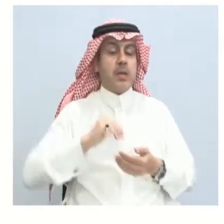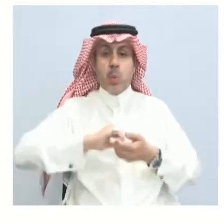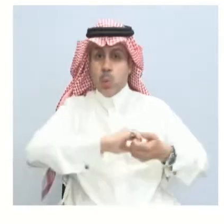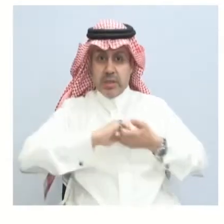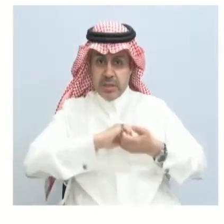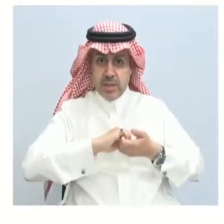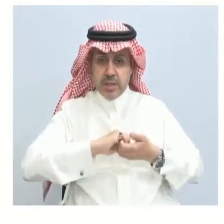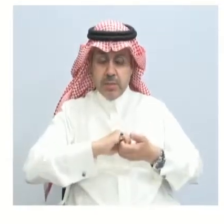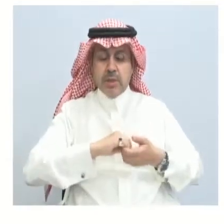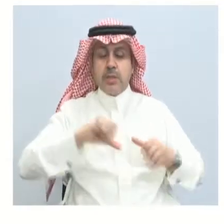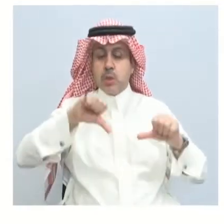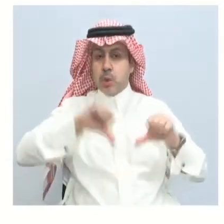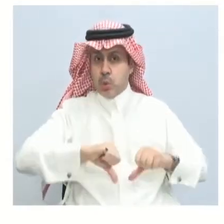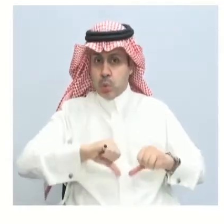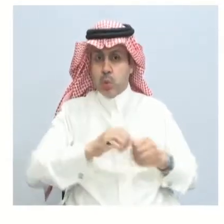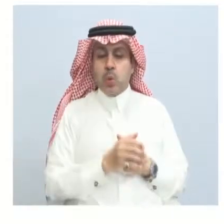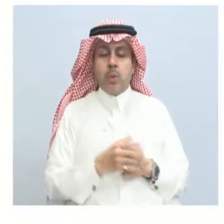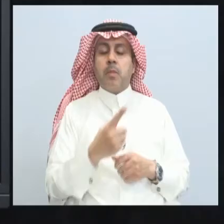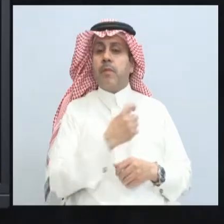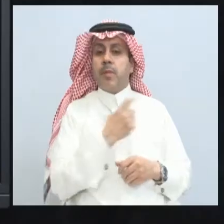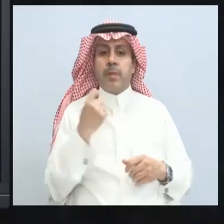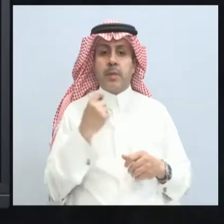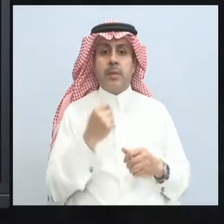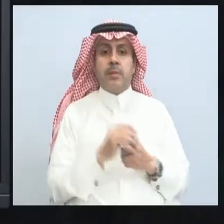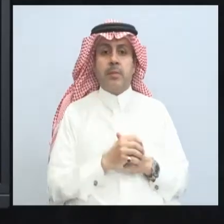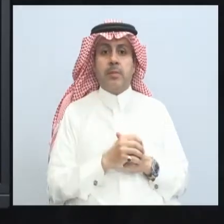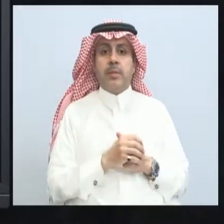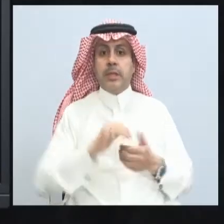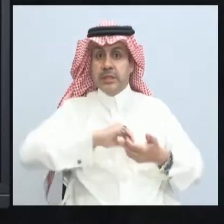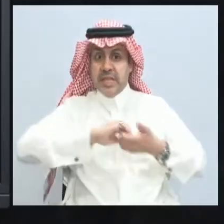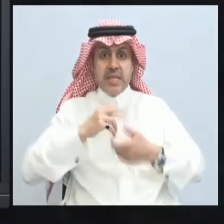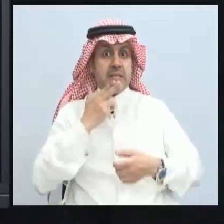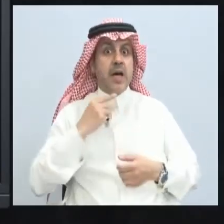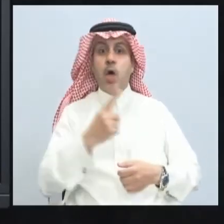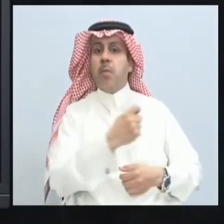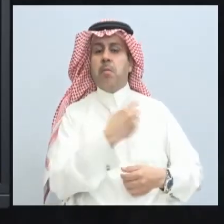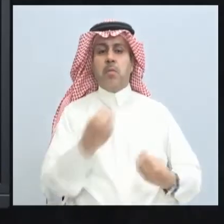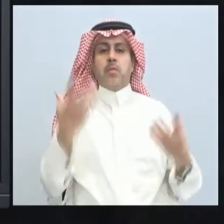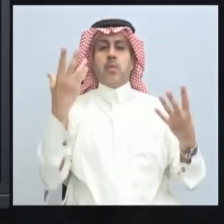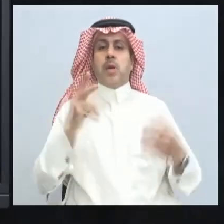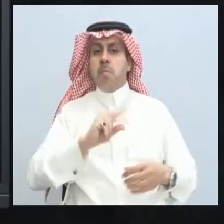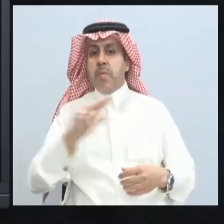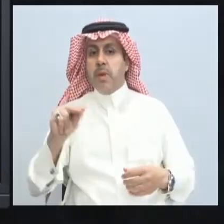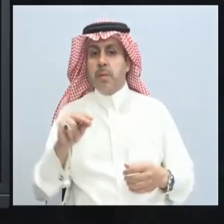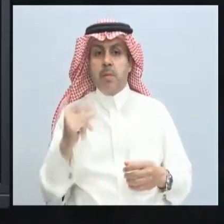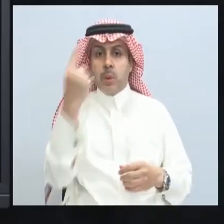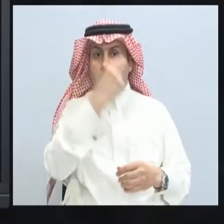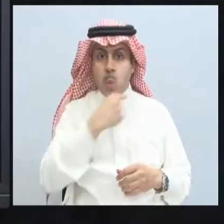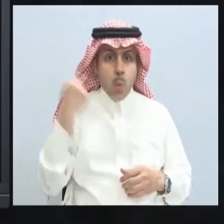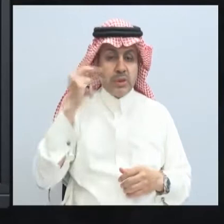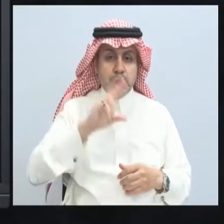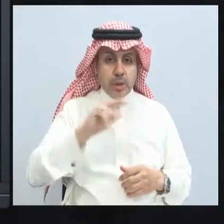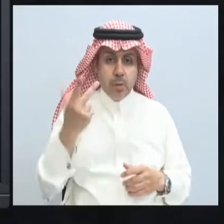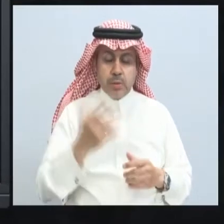وبين حامل المسك ما وجه الشبه بينهما لما شبه النبي صلى الله عليه وسلم الجليس